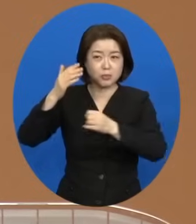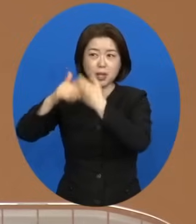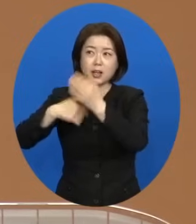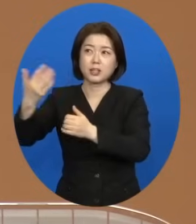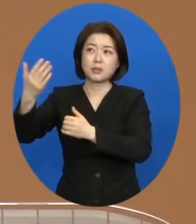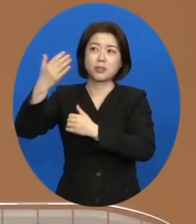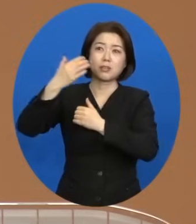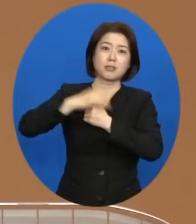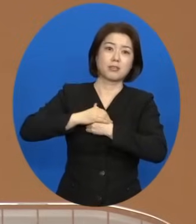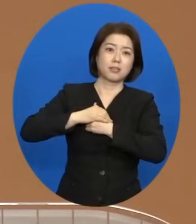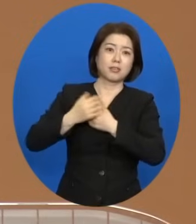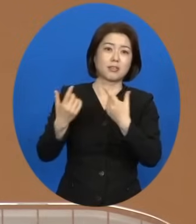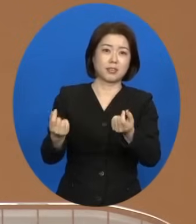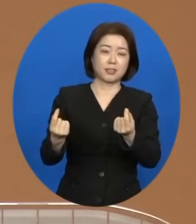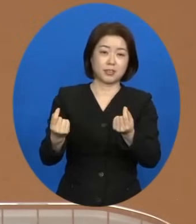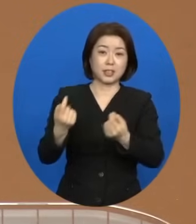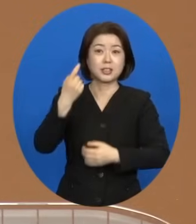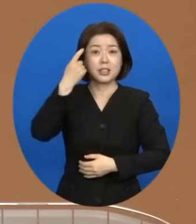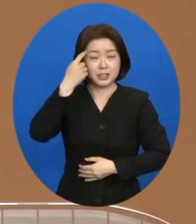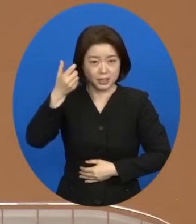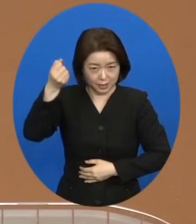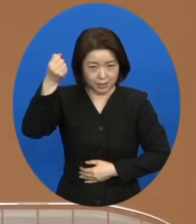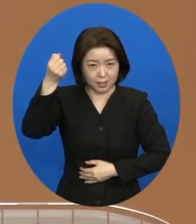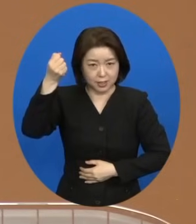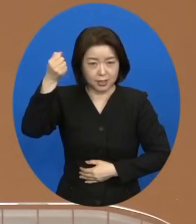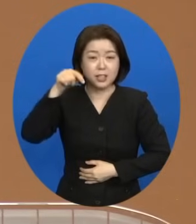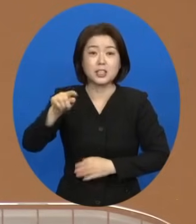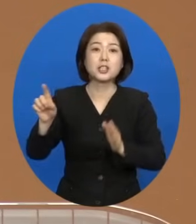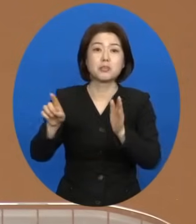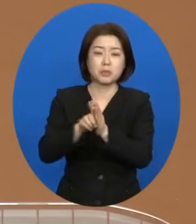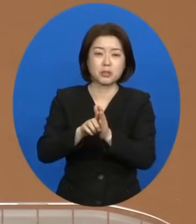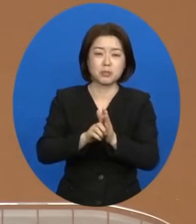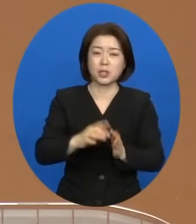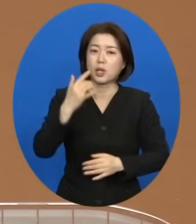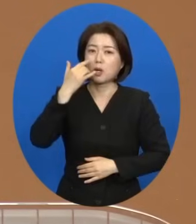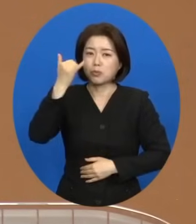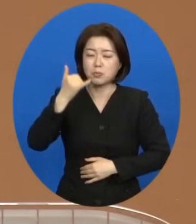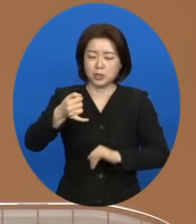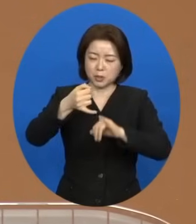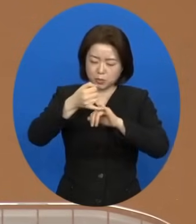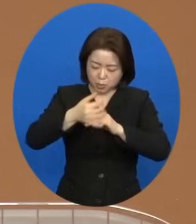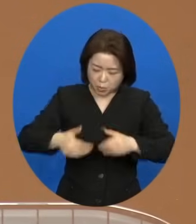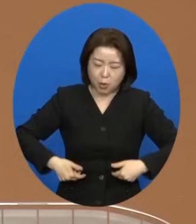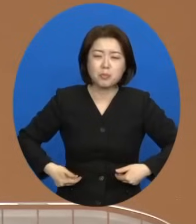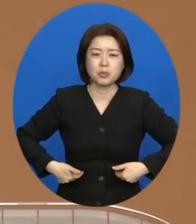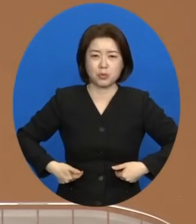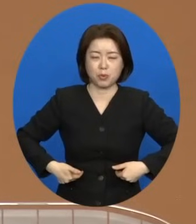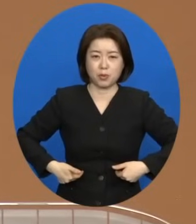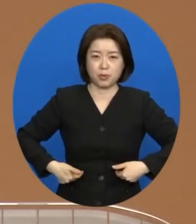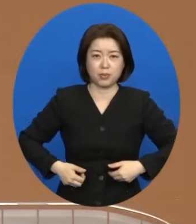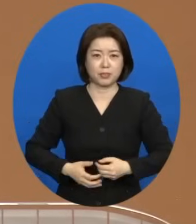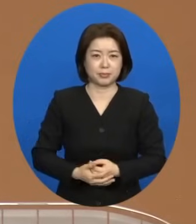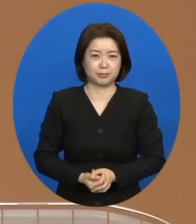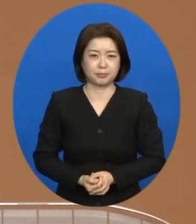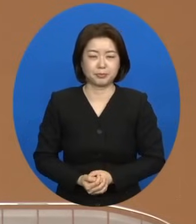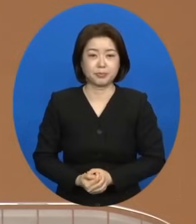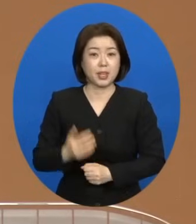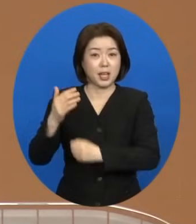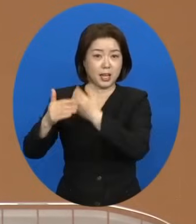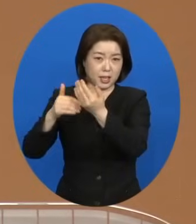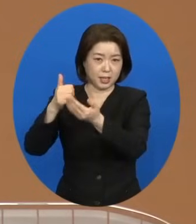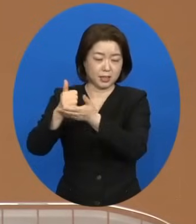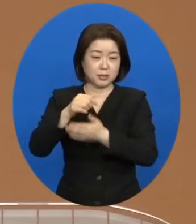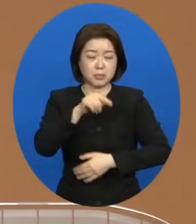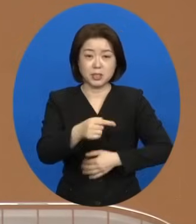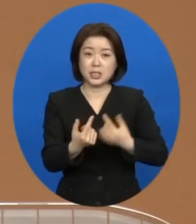나에게 맡 주셨구나 여러분이 믿음이 우리 부모님들에게 반드시 필요한 믿음인 것이죠 하나님은